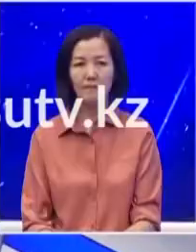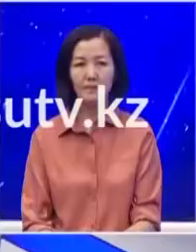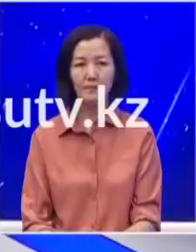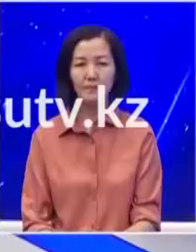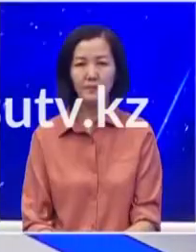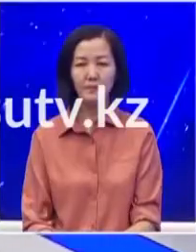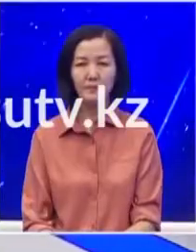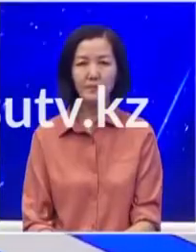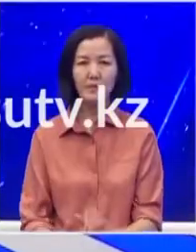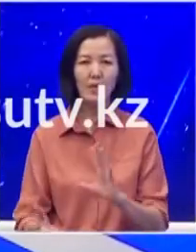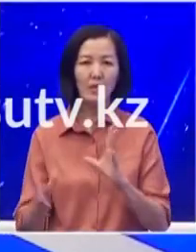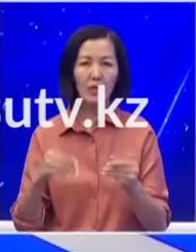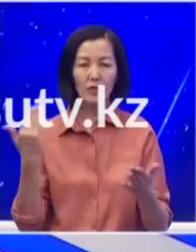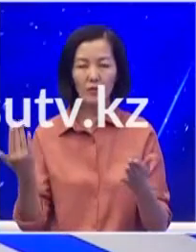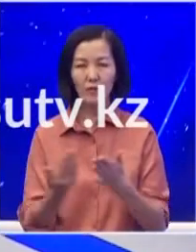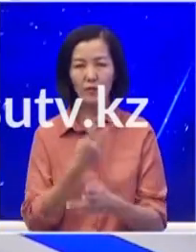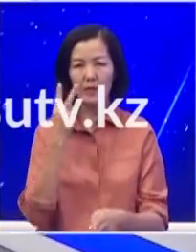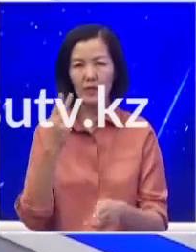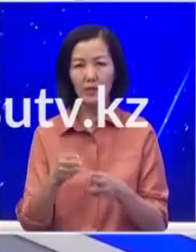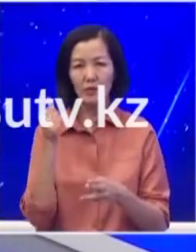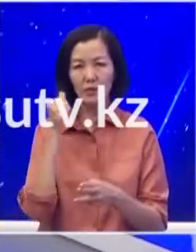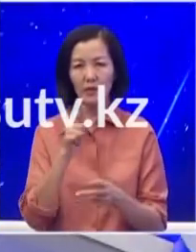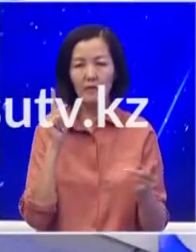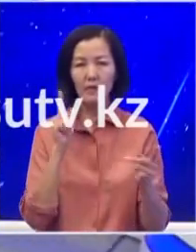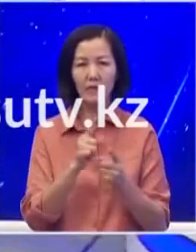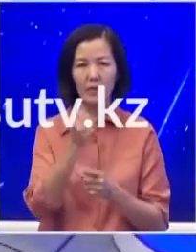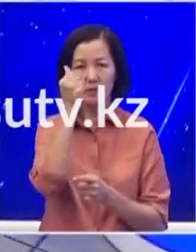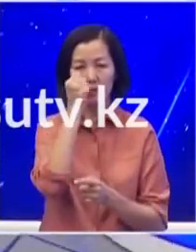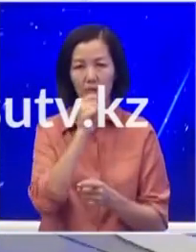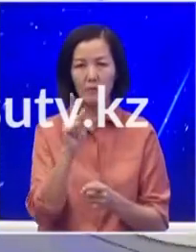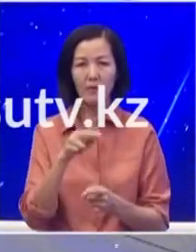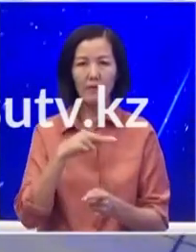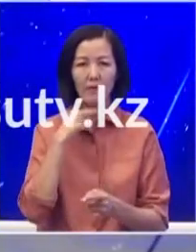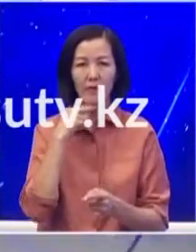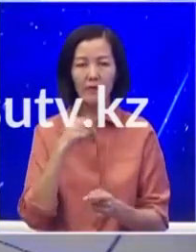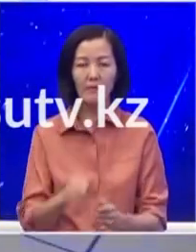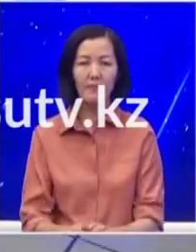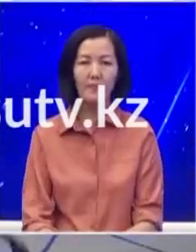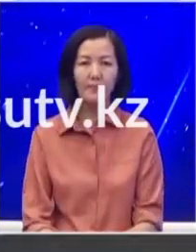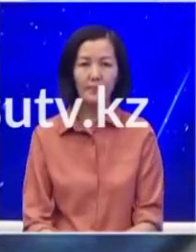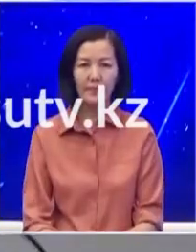Такой сложилась информационная картина этого дня. Я благодарю за внимание. До свидания.